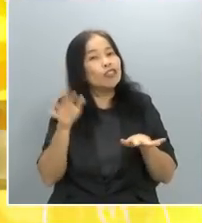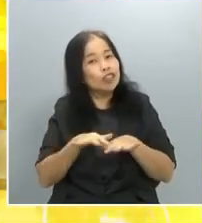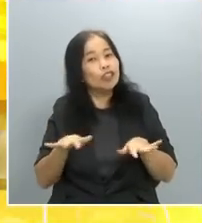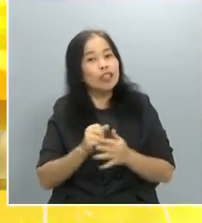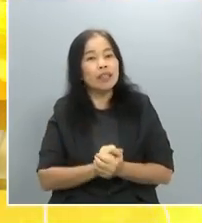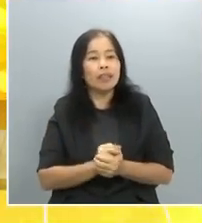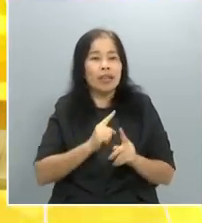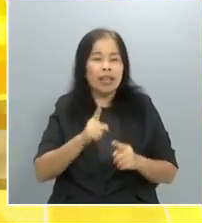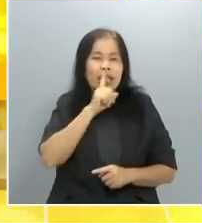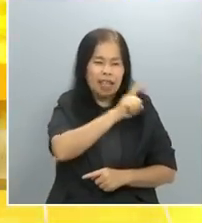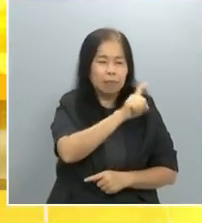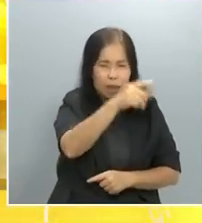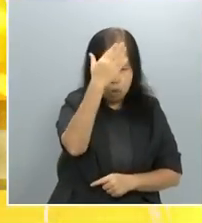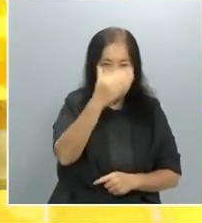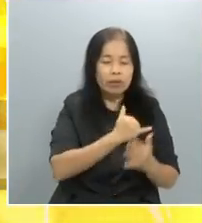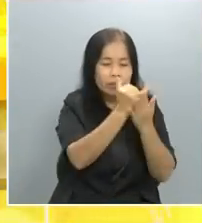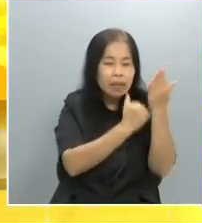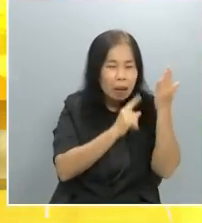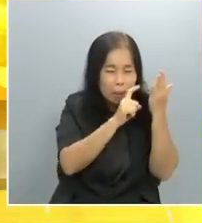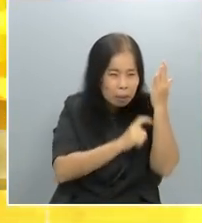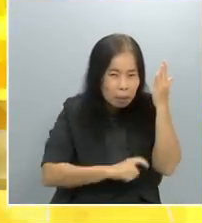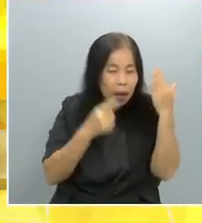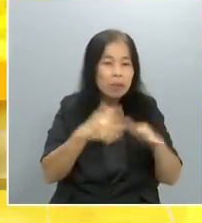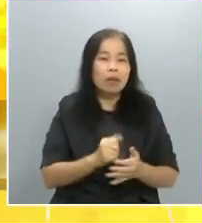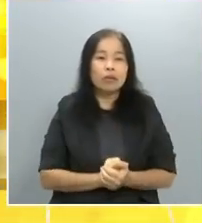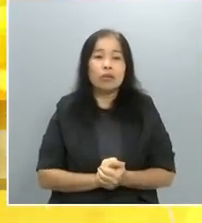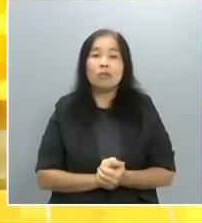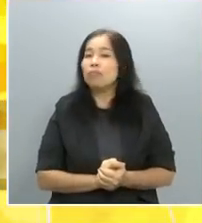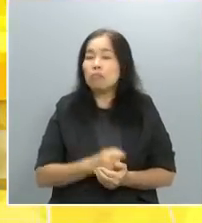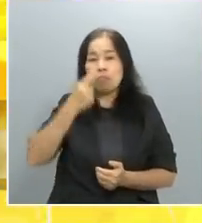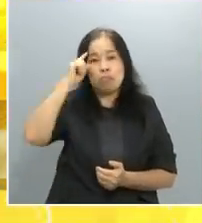พื้นที่ไปถามด้วยแต่สุดท้ายเนี่ยไม่รู้ก็อย่าง